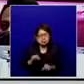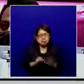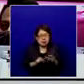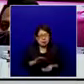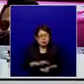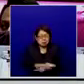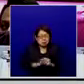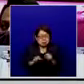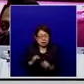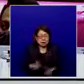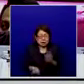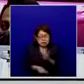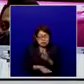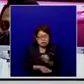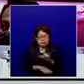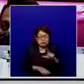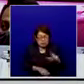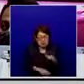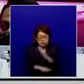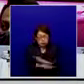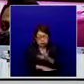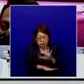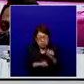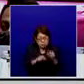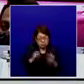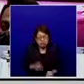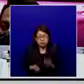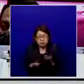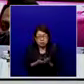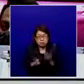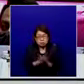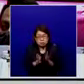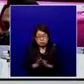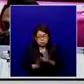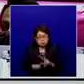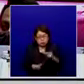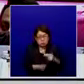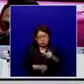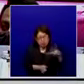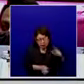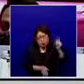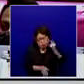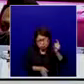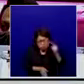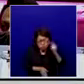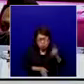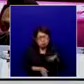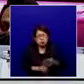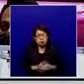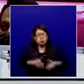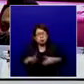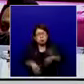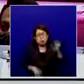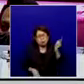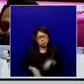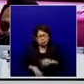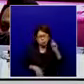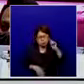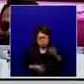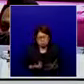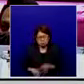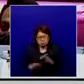400,000 ล้านคูณ 5% คือ 20,000 ล้านพี่น้องประชาชนเอ้ยนี่ไงธนาคารชาติ